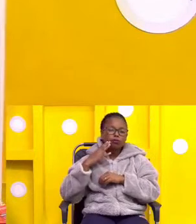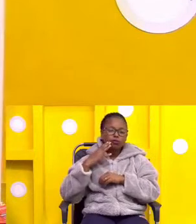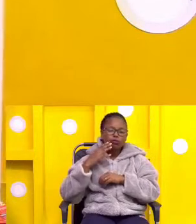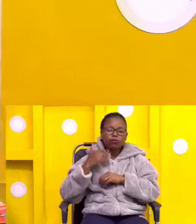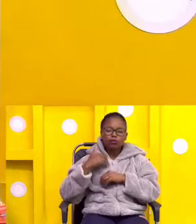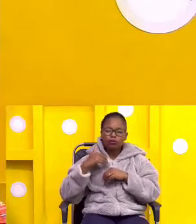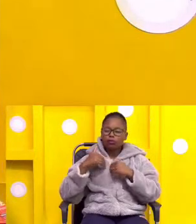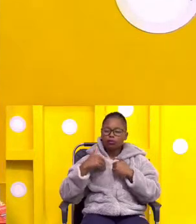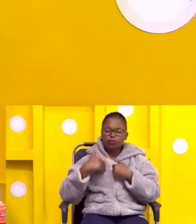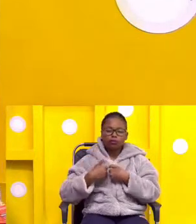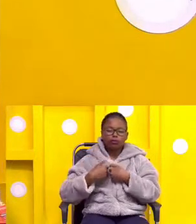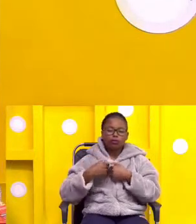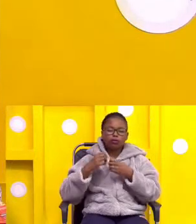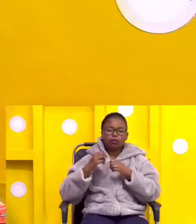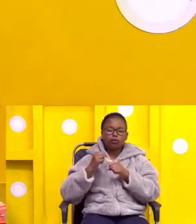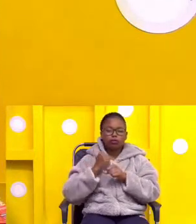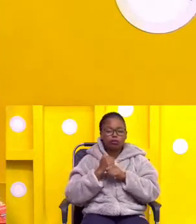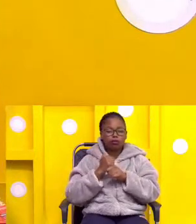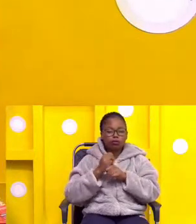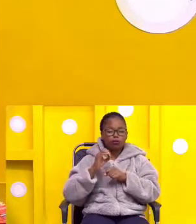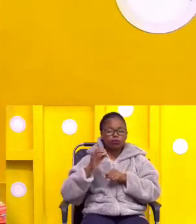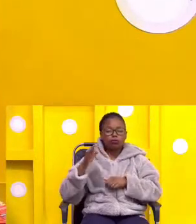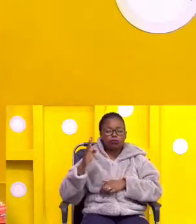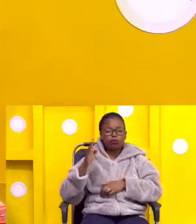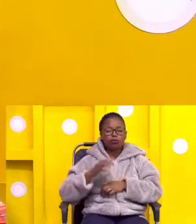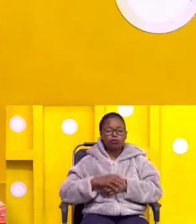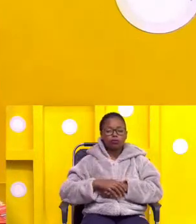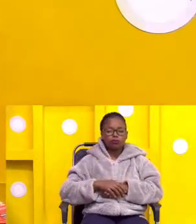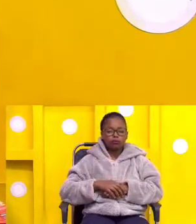sitachoka unajua hii ni kasi ya Mungu